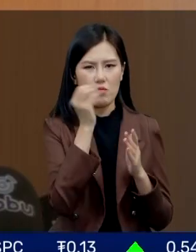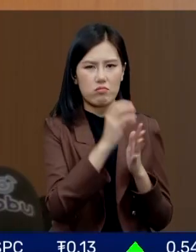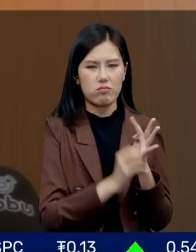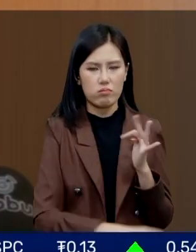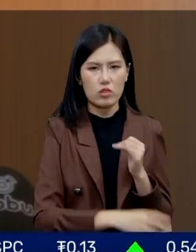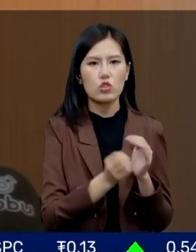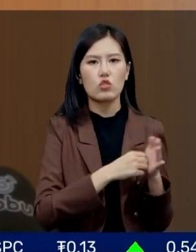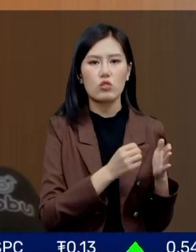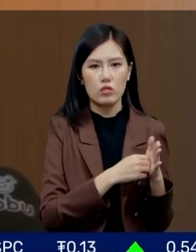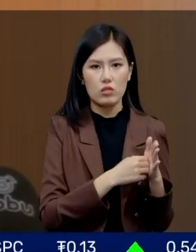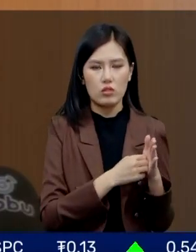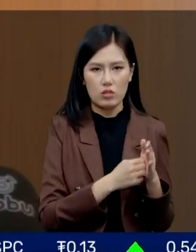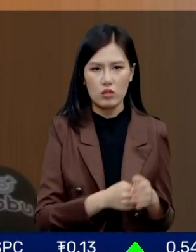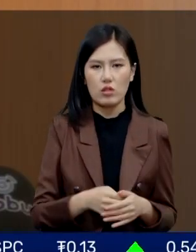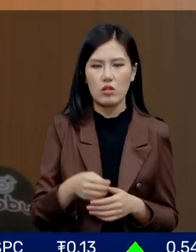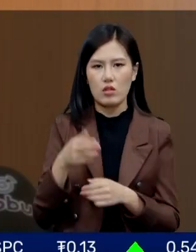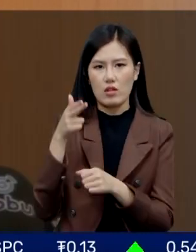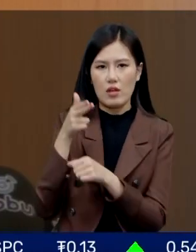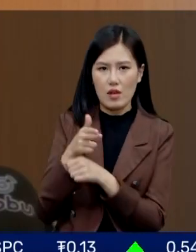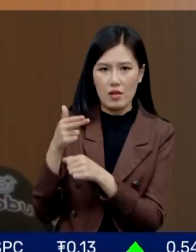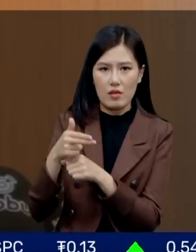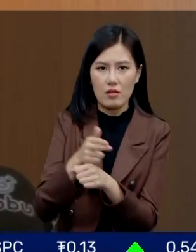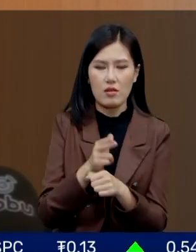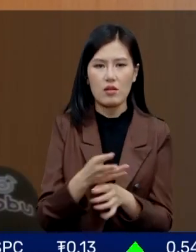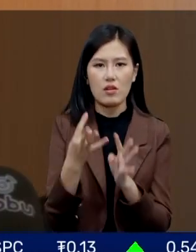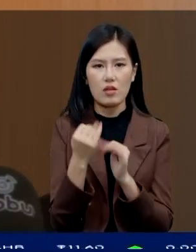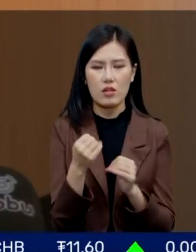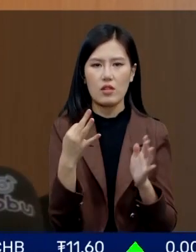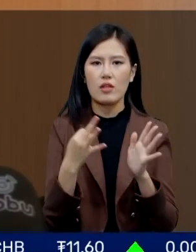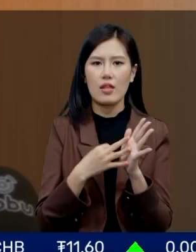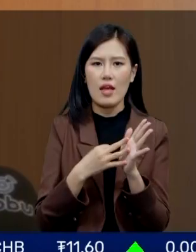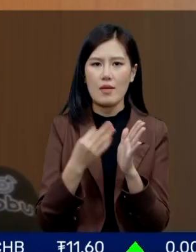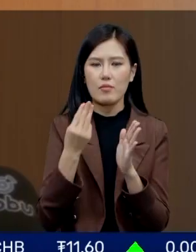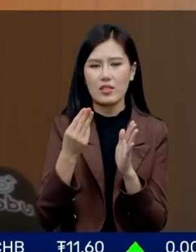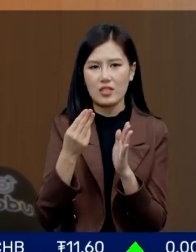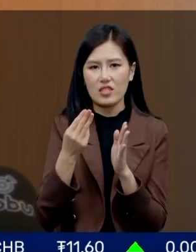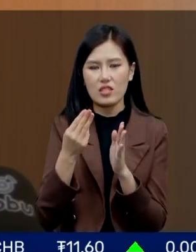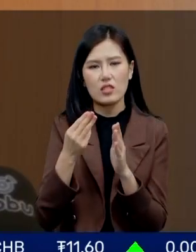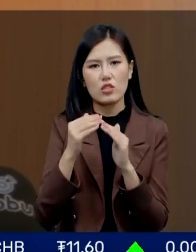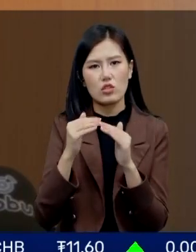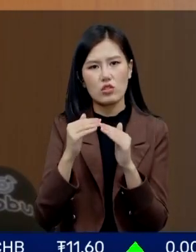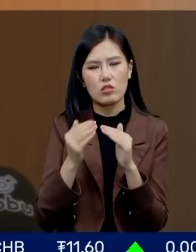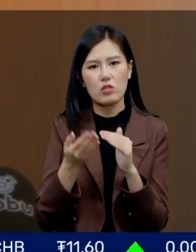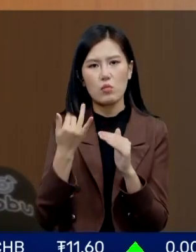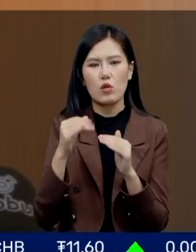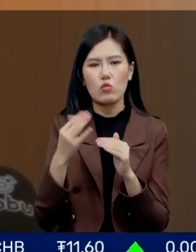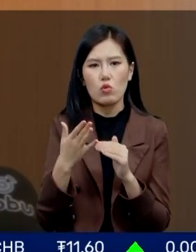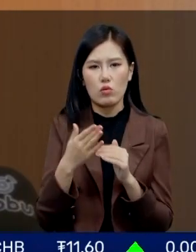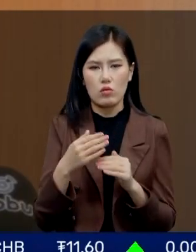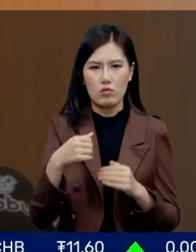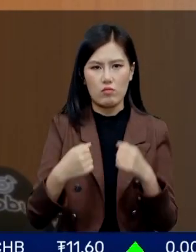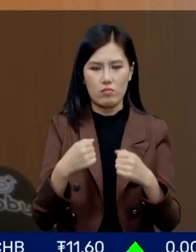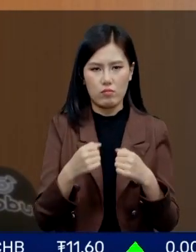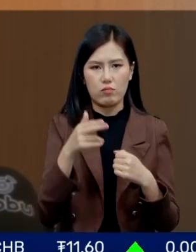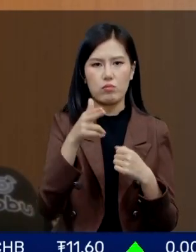заалны хяналтын камер бол 8-аас доошгүй байх. За, эдгээр камерууд нь бол замын урд хэсэг рүү харсан ухрах болон